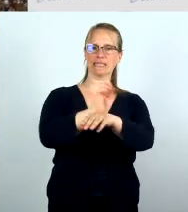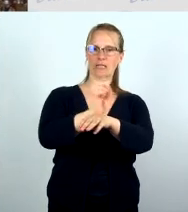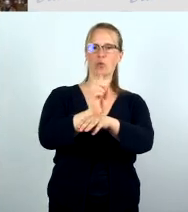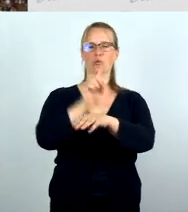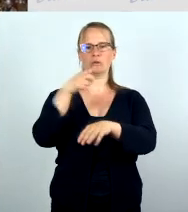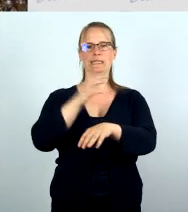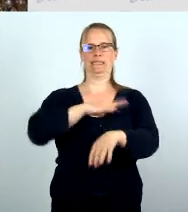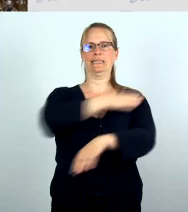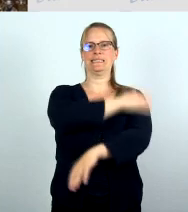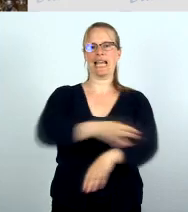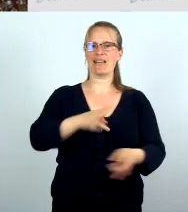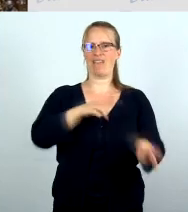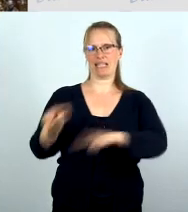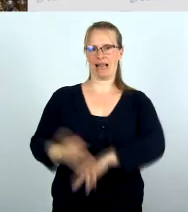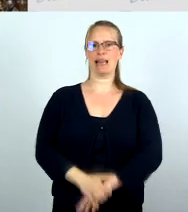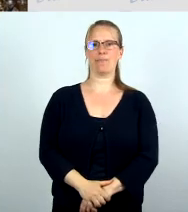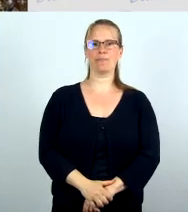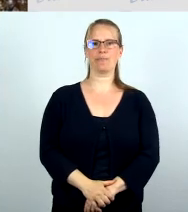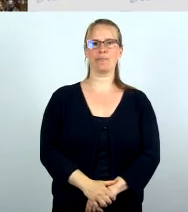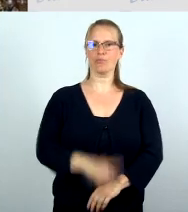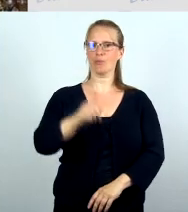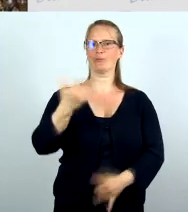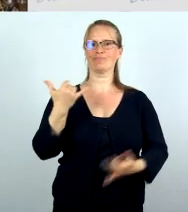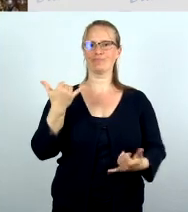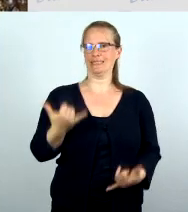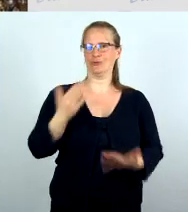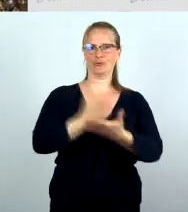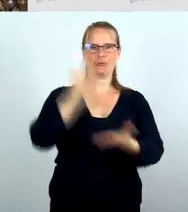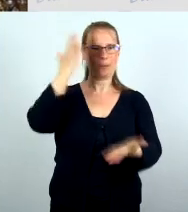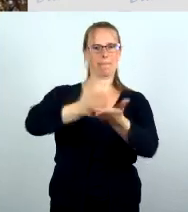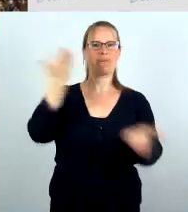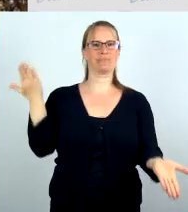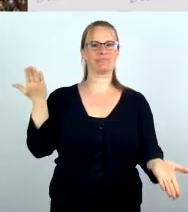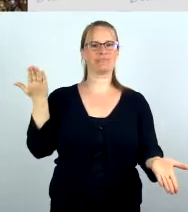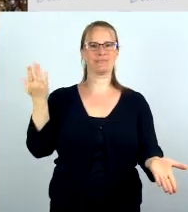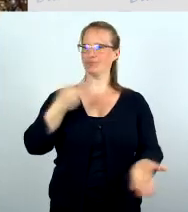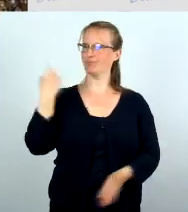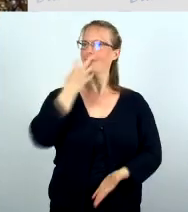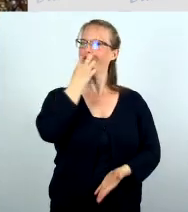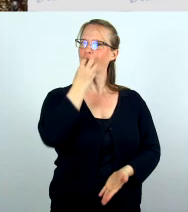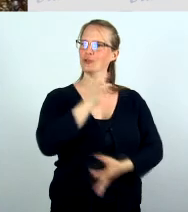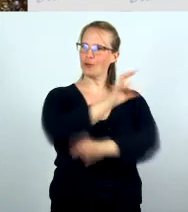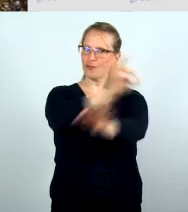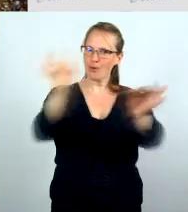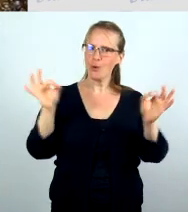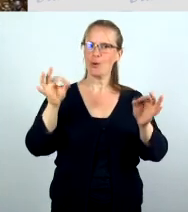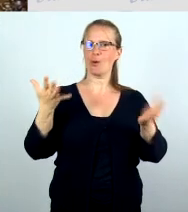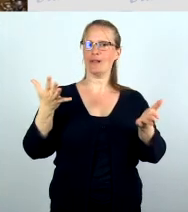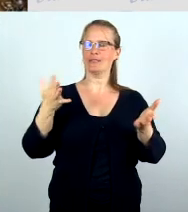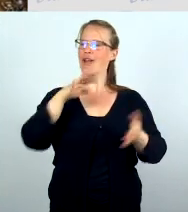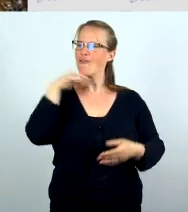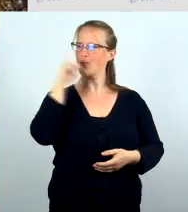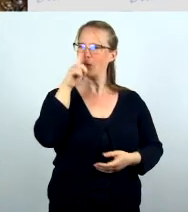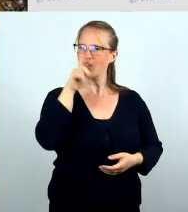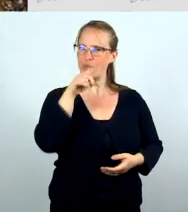natürlich der Seitenwechsel. Und dann sind wir auch schon durch. wünschen euch... Ja, ich glaube das passt. Wir